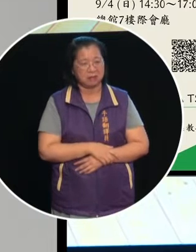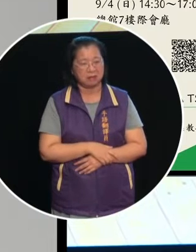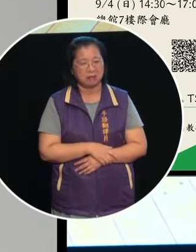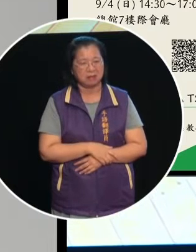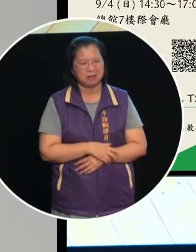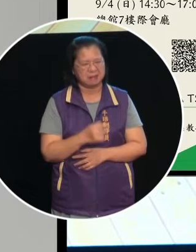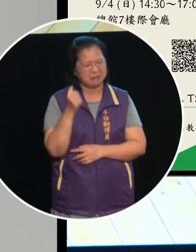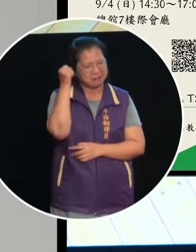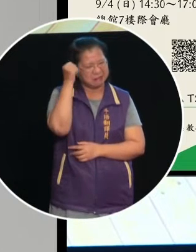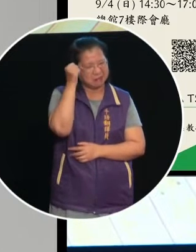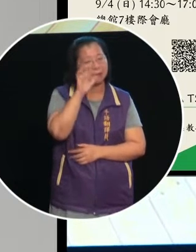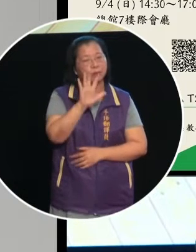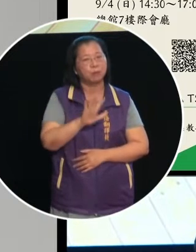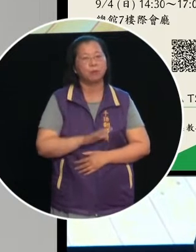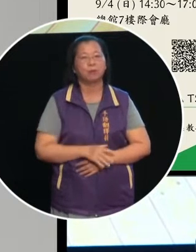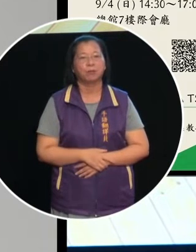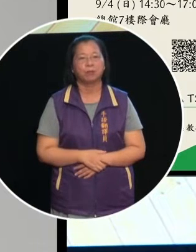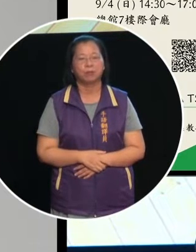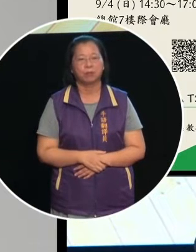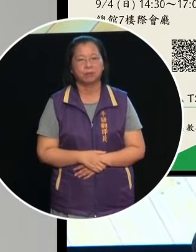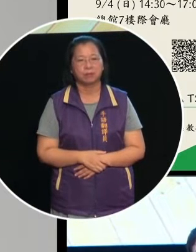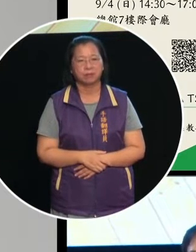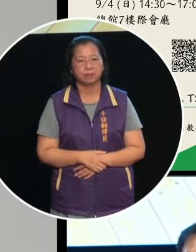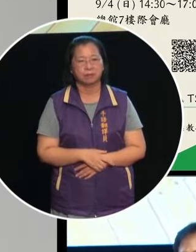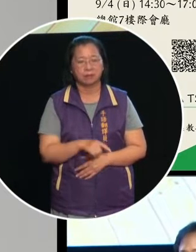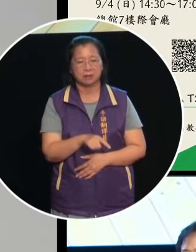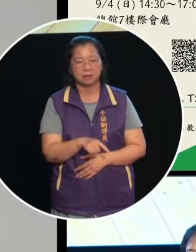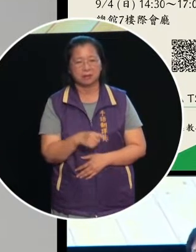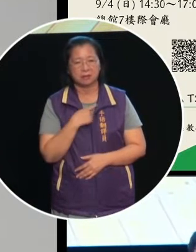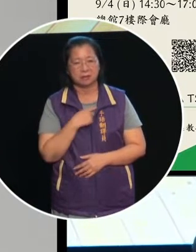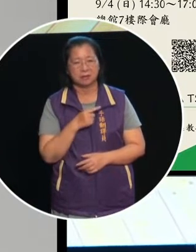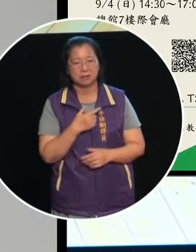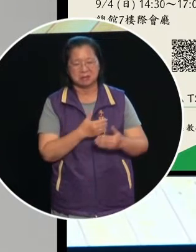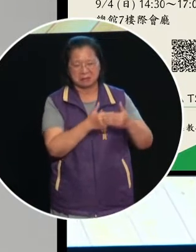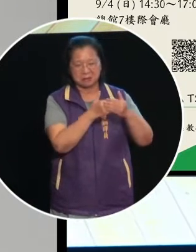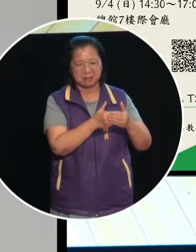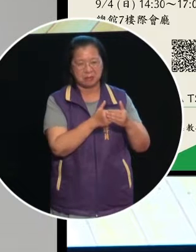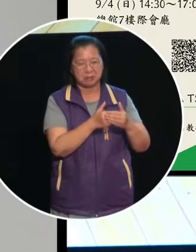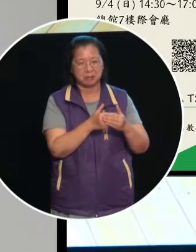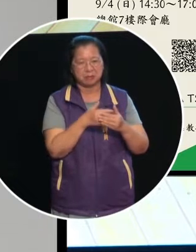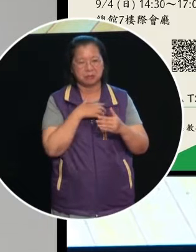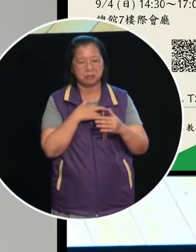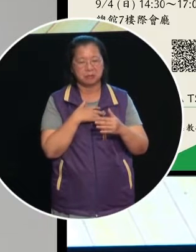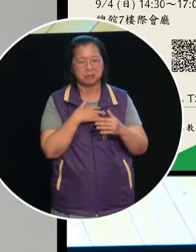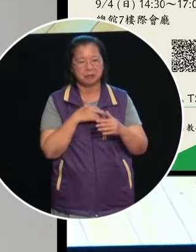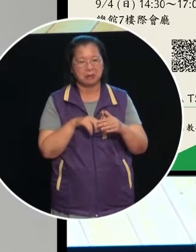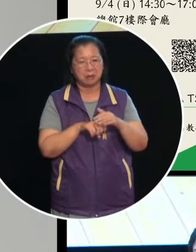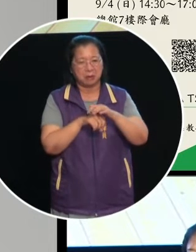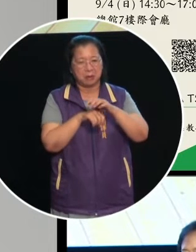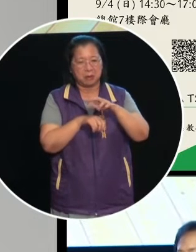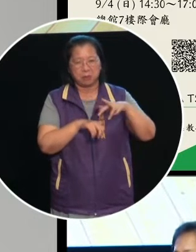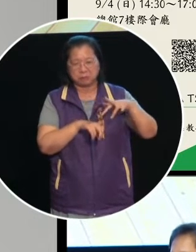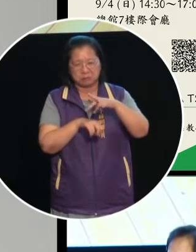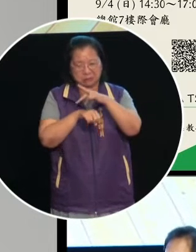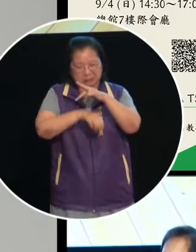抗议，这个是中国的导弹引起的反应。本来是